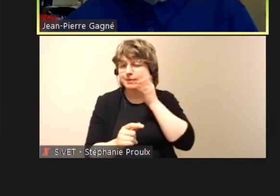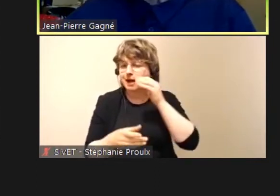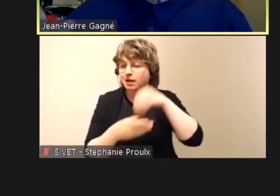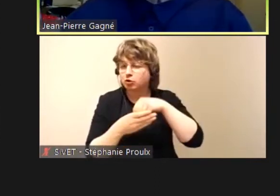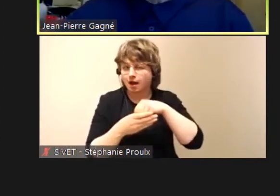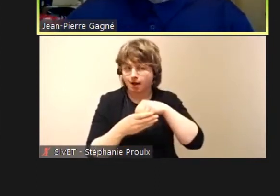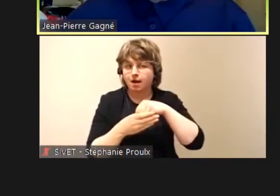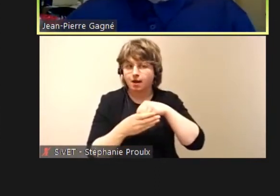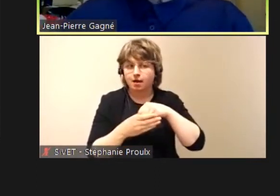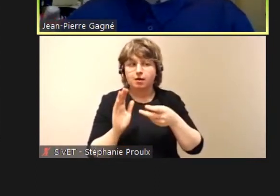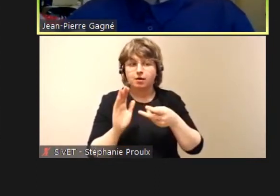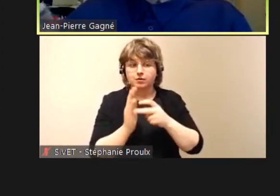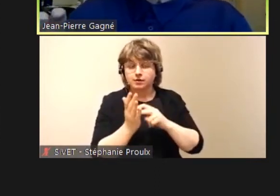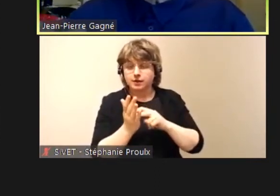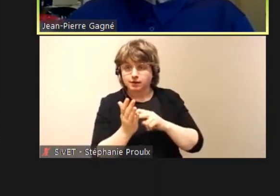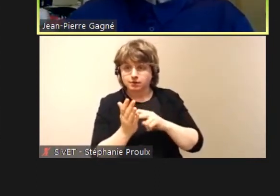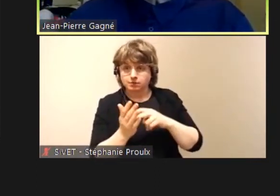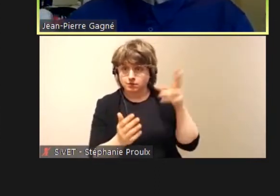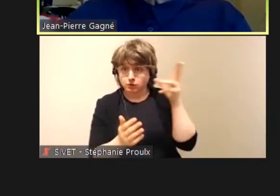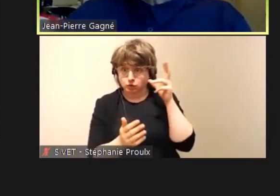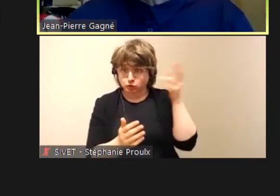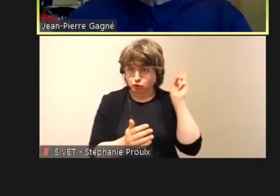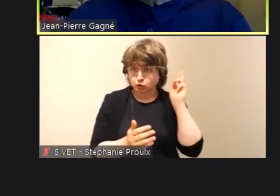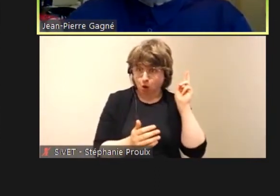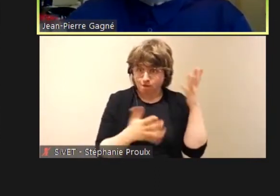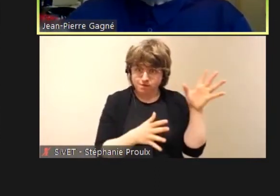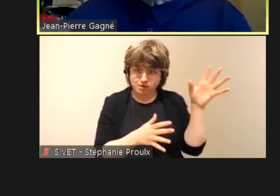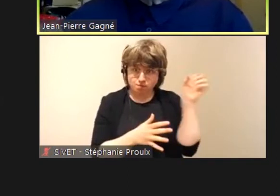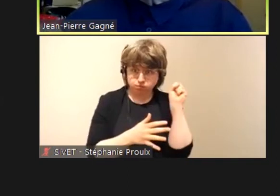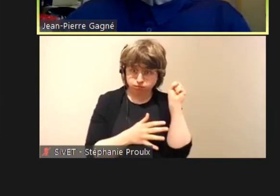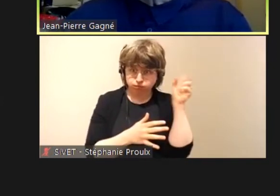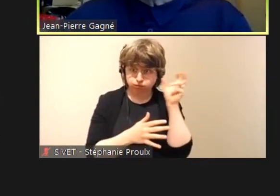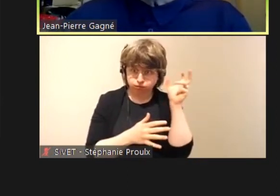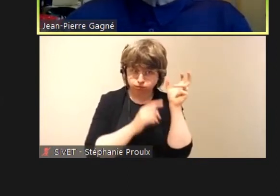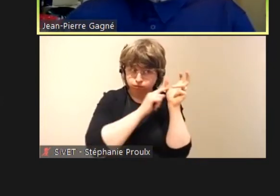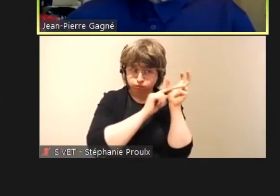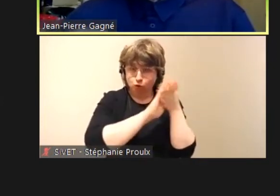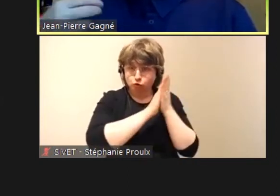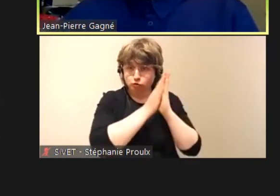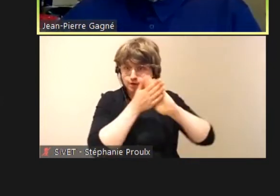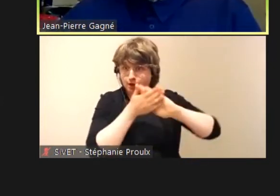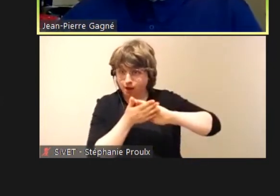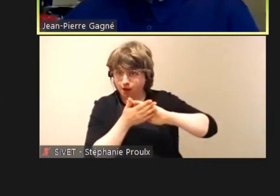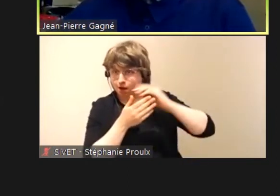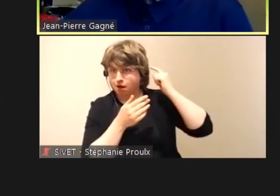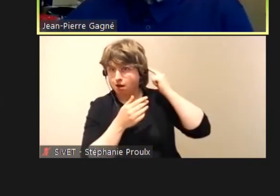faut à la fin que le son qui a été manipulé électroniquement